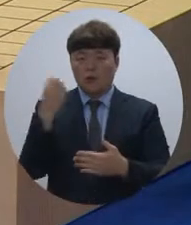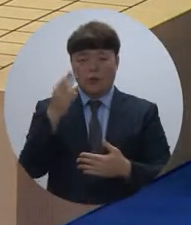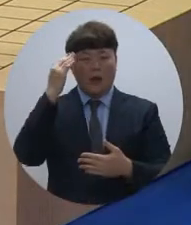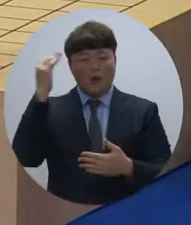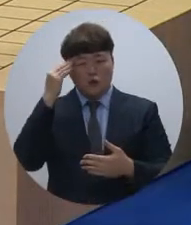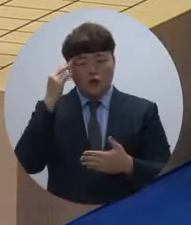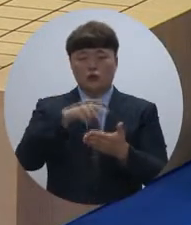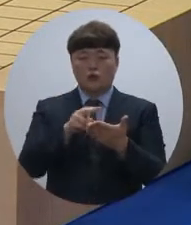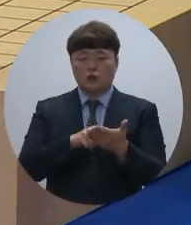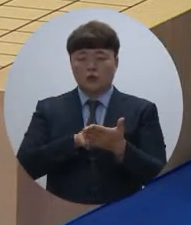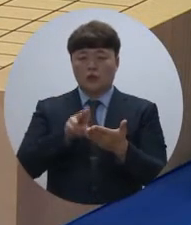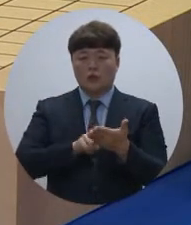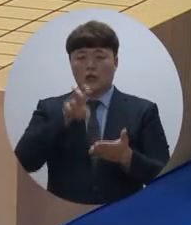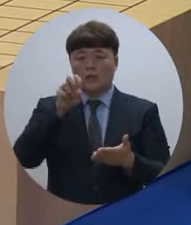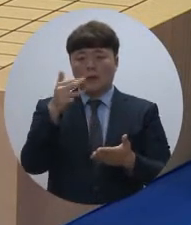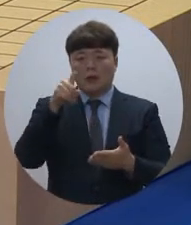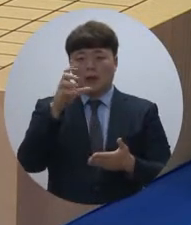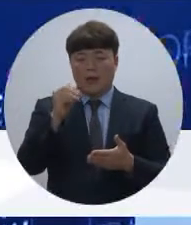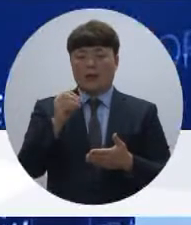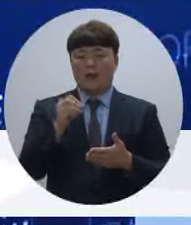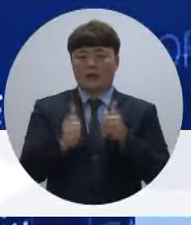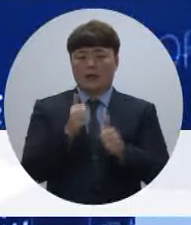대회장에서 28강전을 진행했습니다.